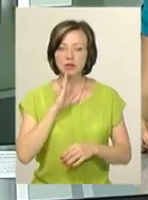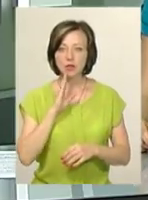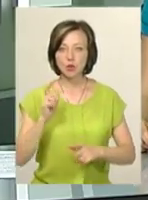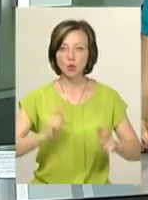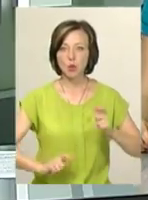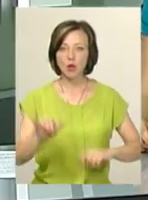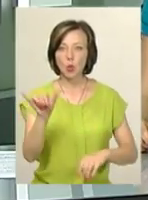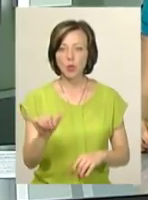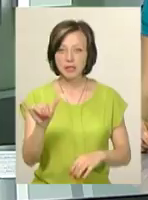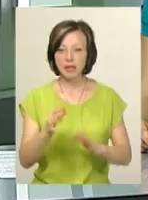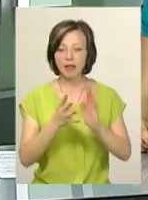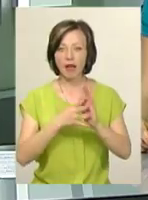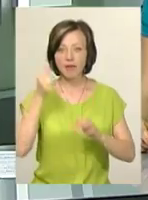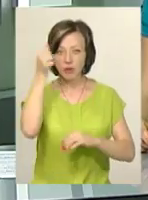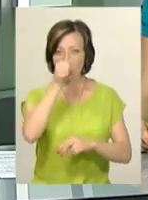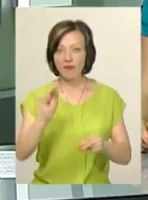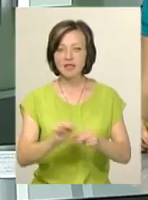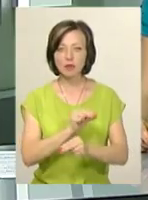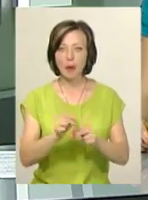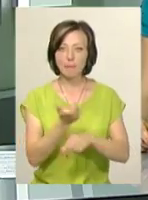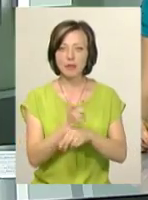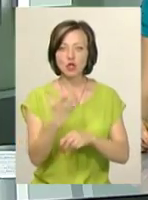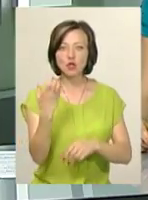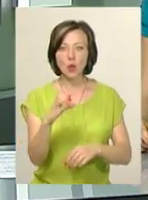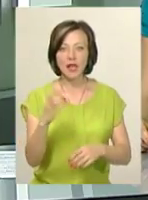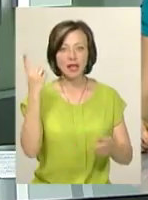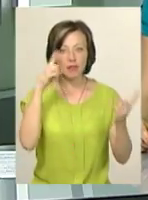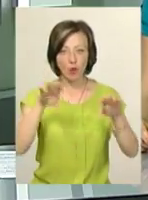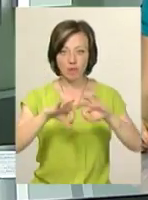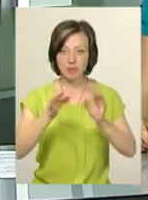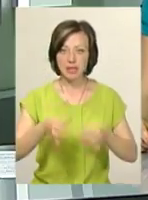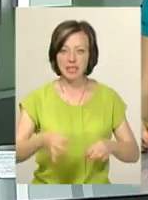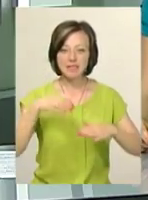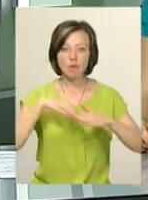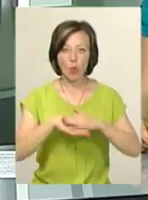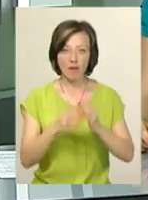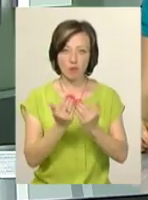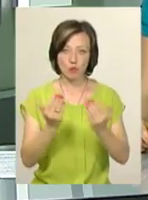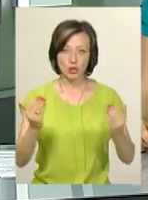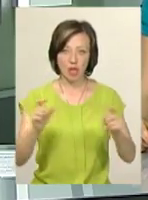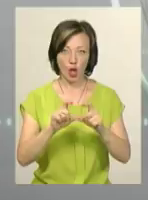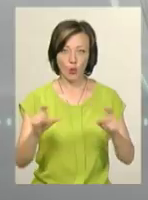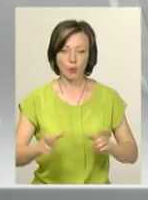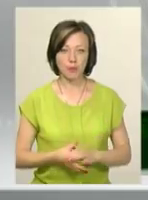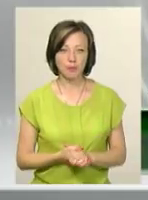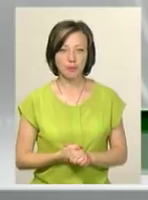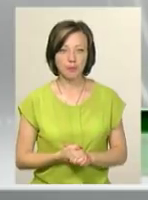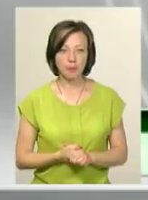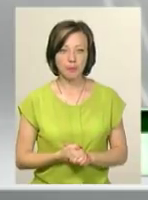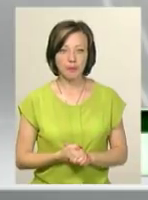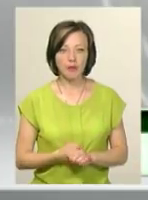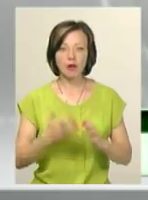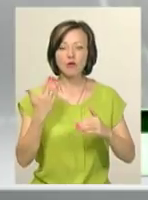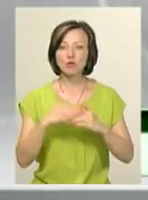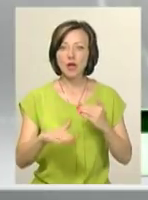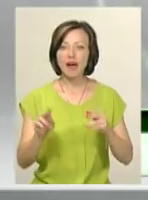студенти університету за 9 років відреставрували більше сотні творів мистецтва із фондів музею. Вже